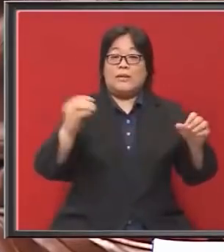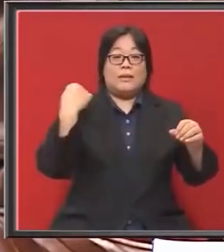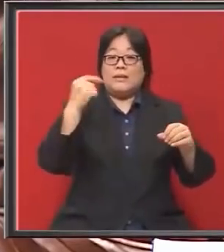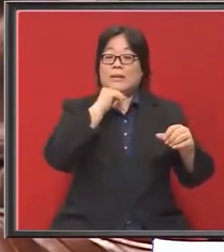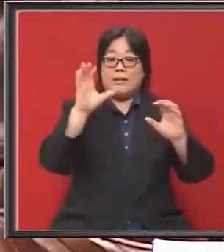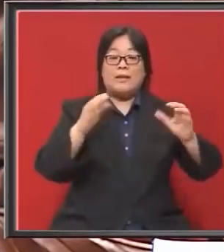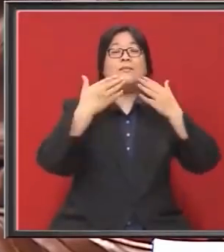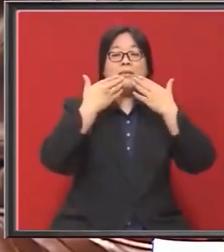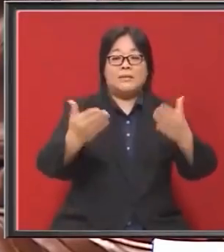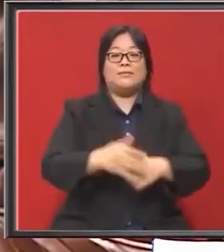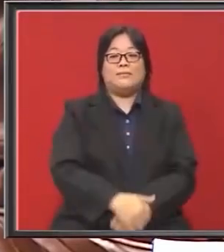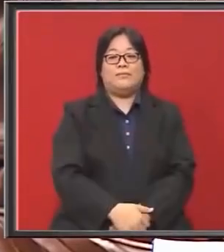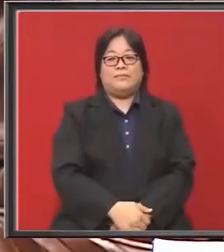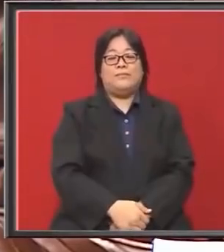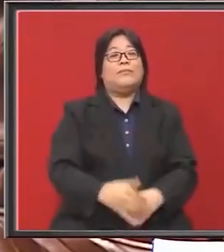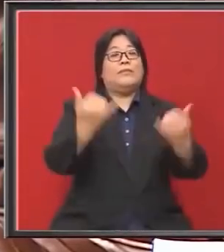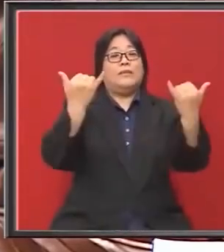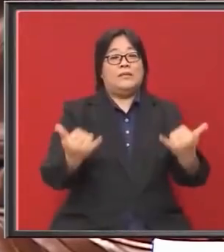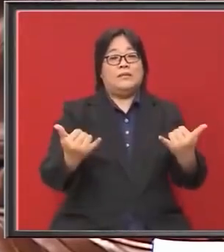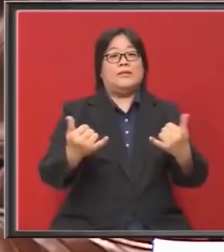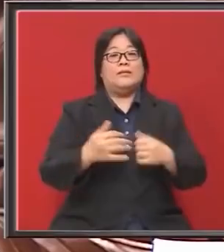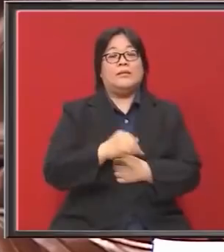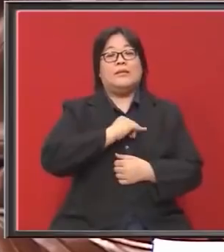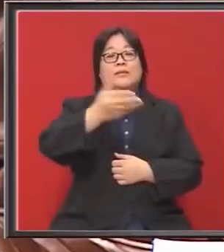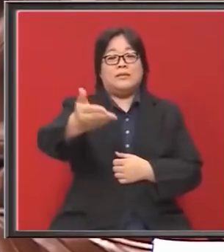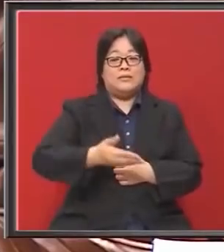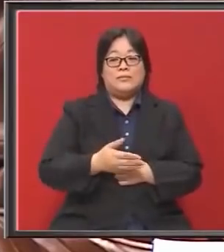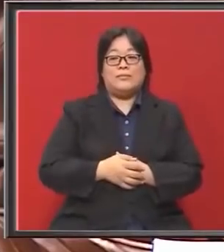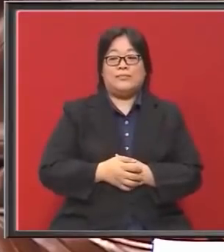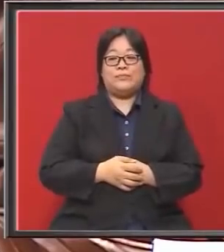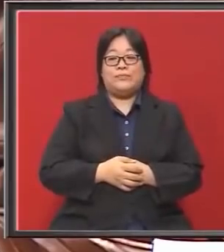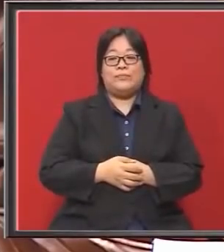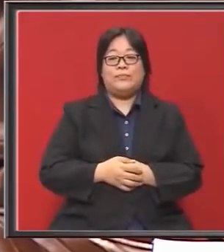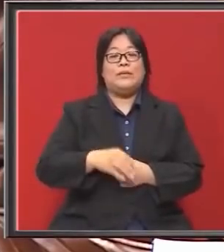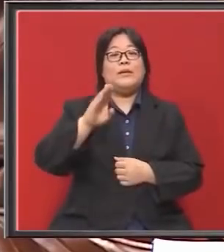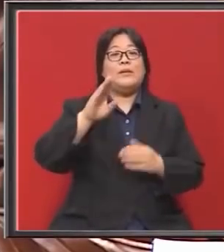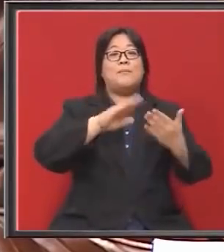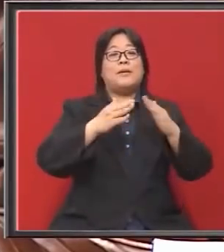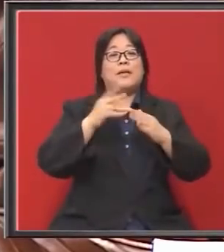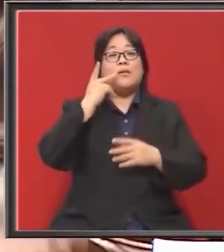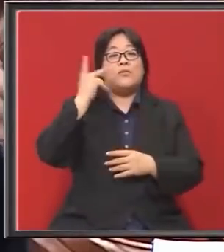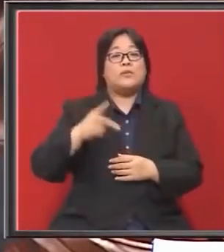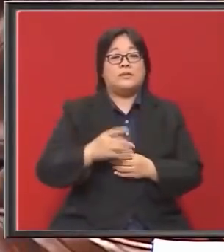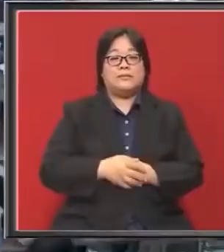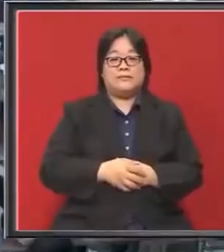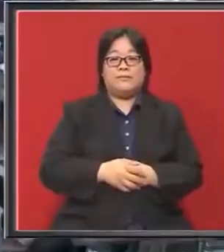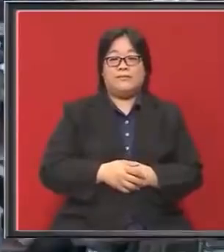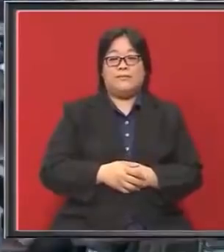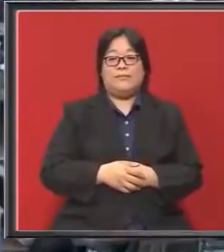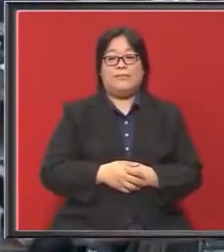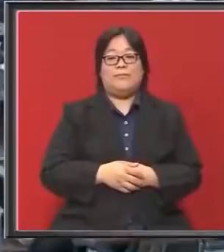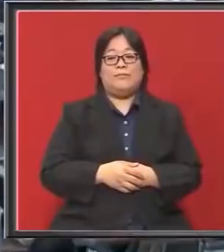tidak disebut maitimo kasih Sekarang saya jemput yang berhormat ke Banda kucing